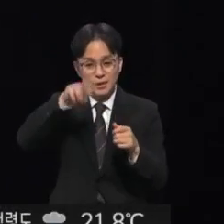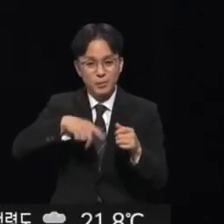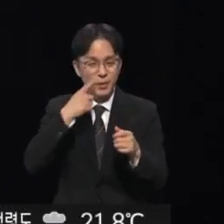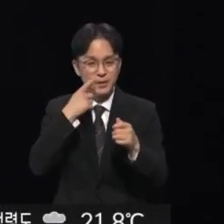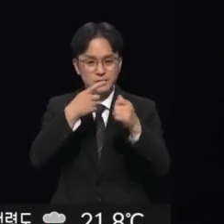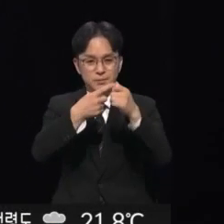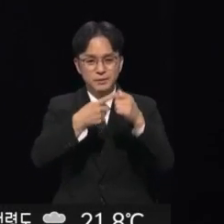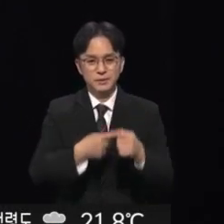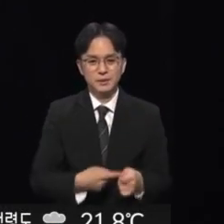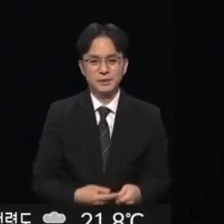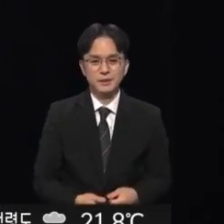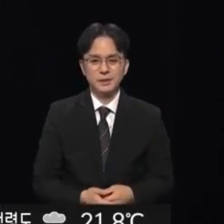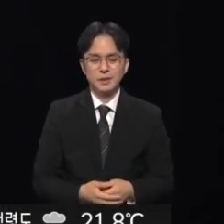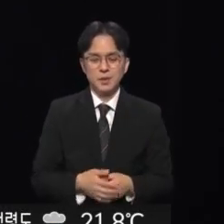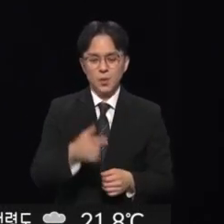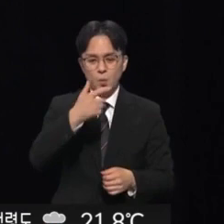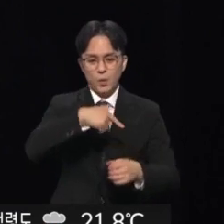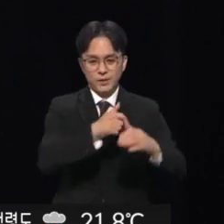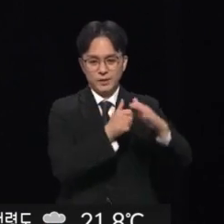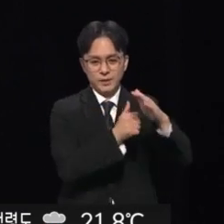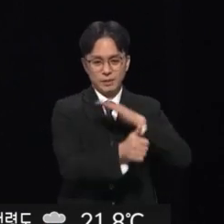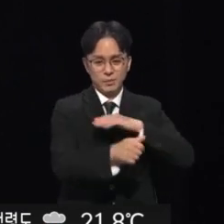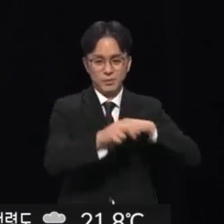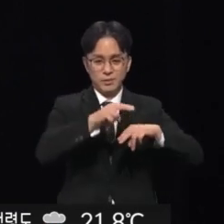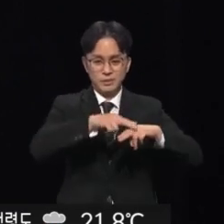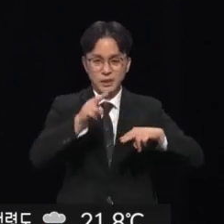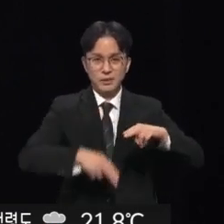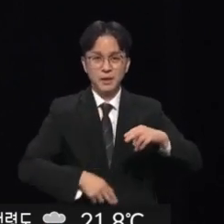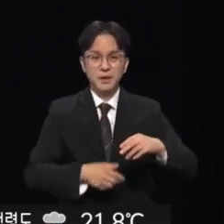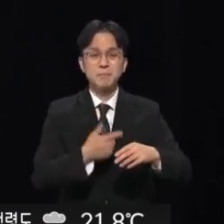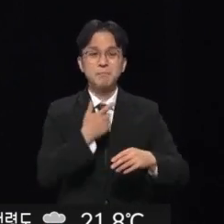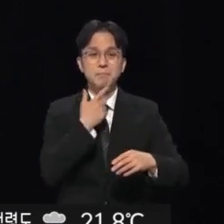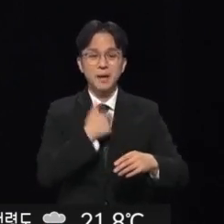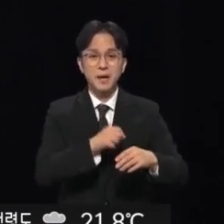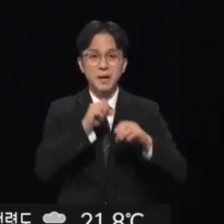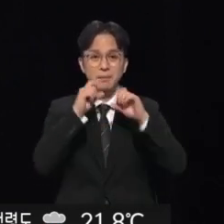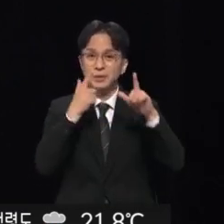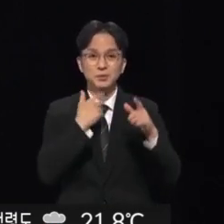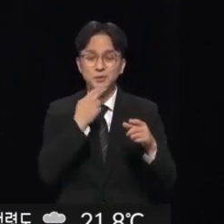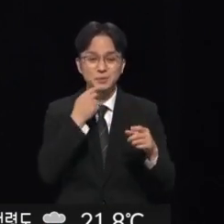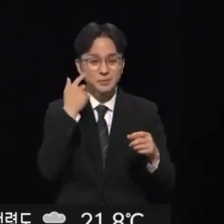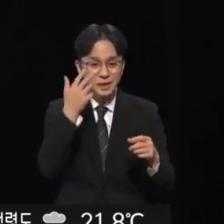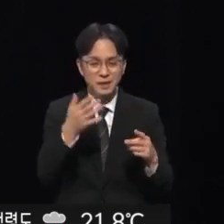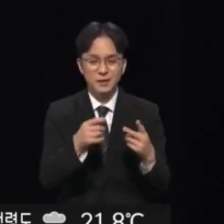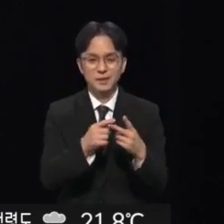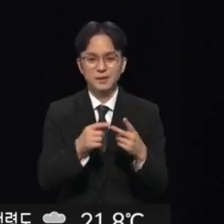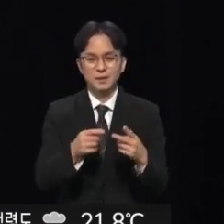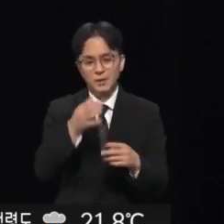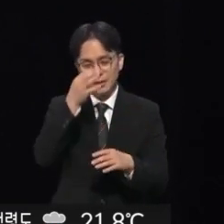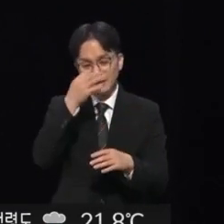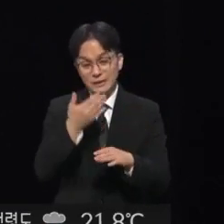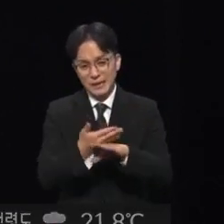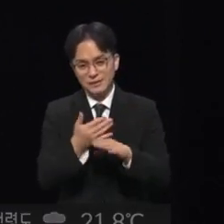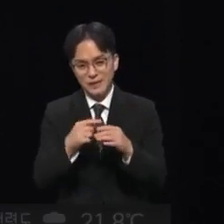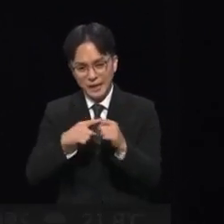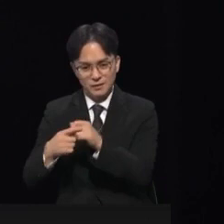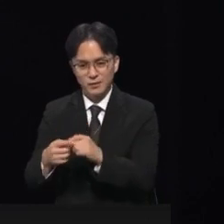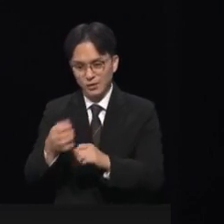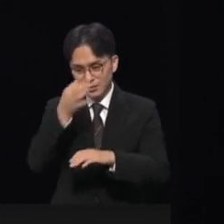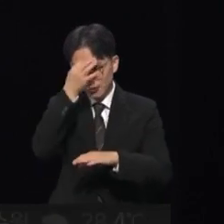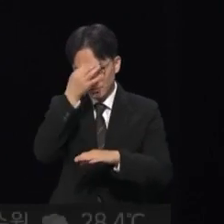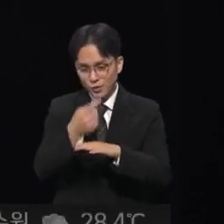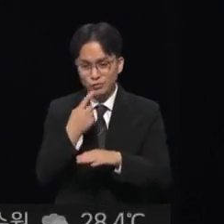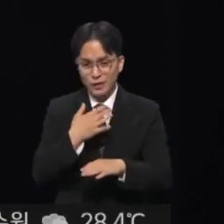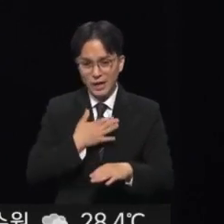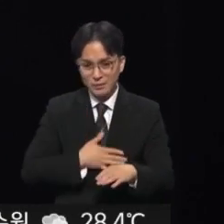빔님, 권성동 직무대행 사퇴한다고 하지 않았나요? 라고 물어봤고요. 미군님, 죄송할 걸 알면서 밀어붙이고 반복하는